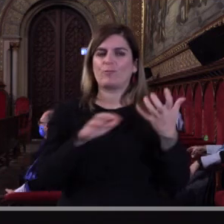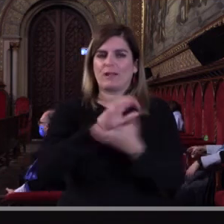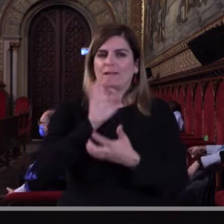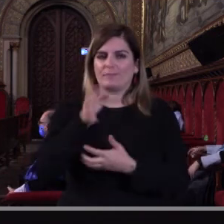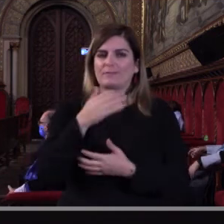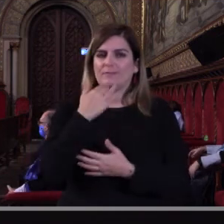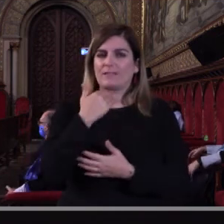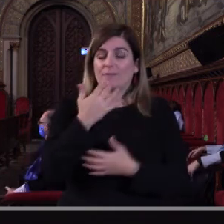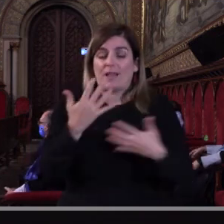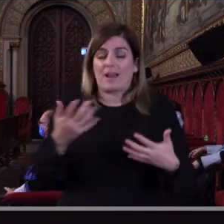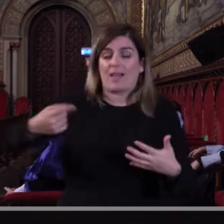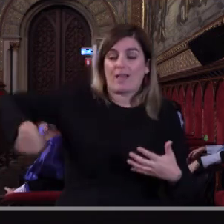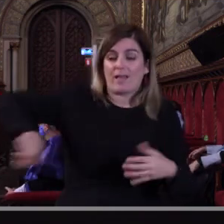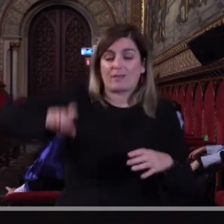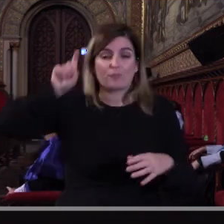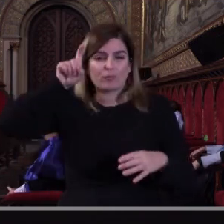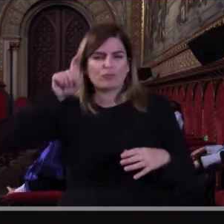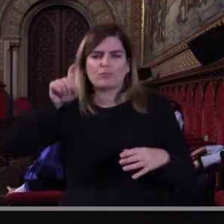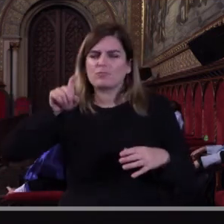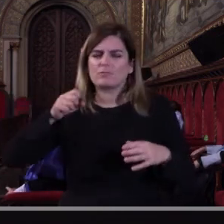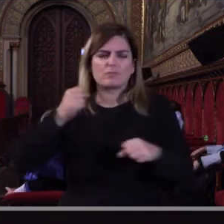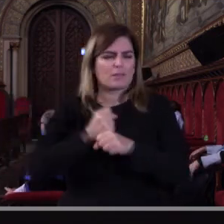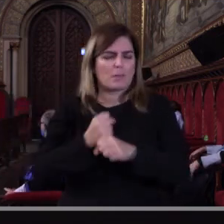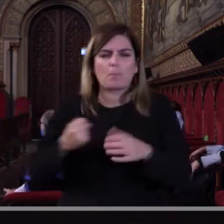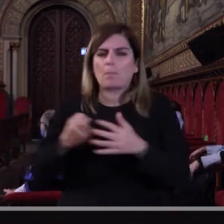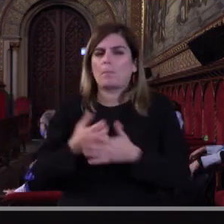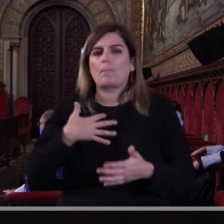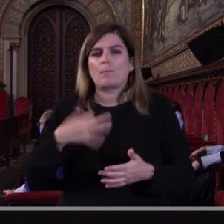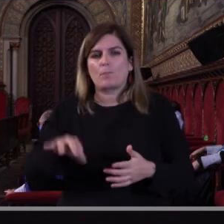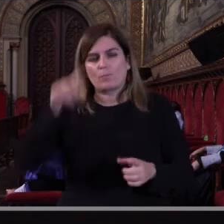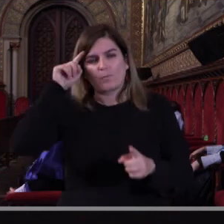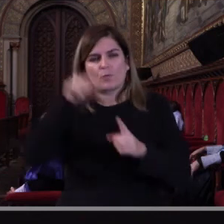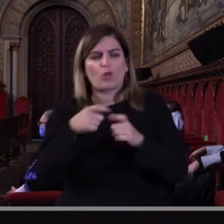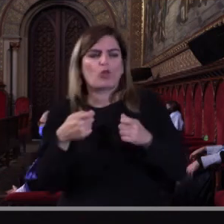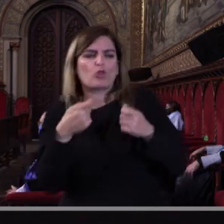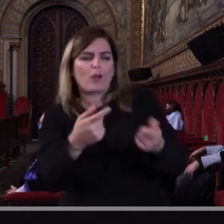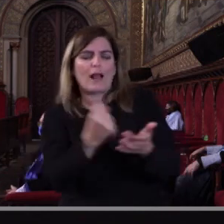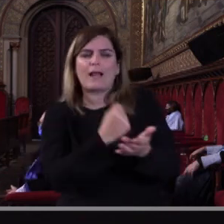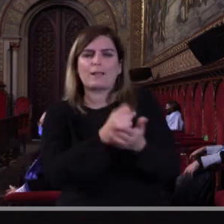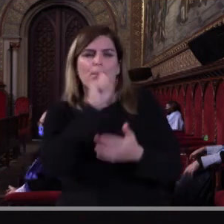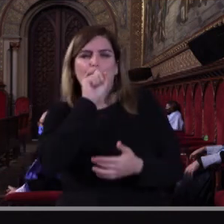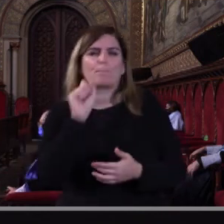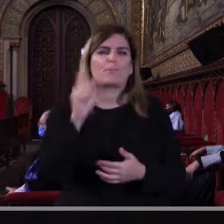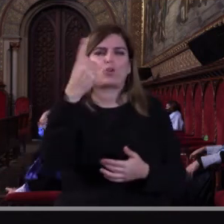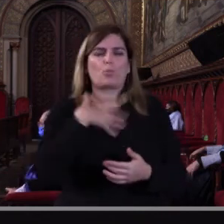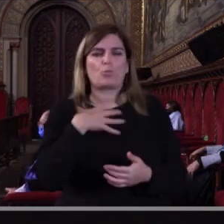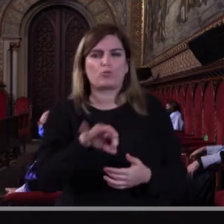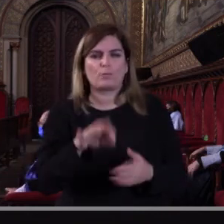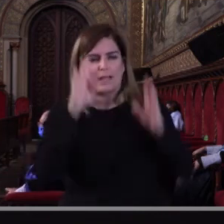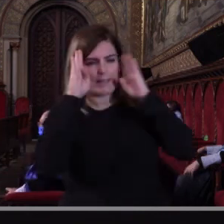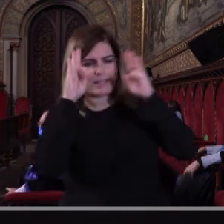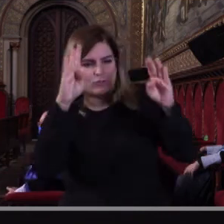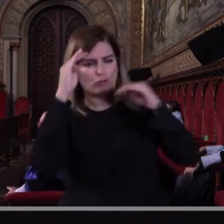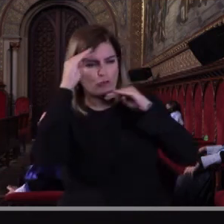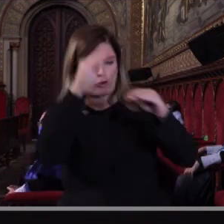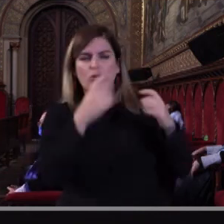i està fent tot el que estigui a les seves mans per oferir les millors classes possibles, per atendre els estudiants com es